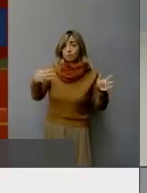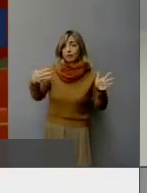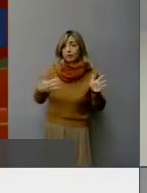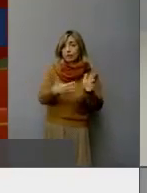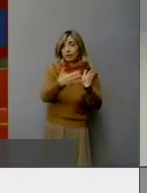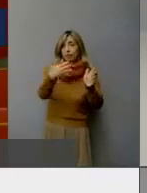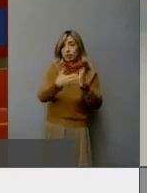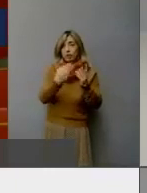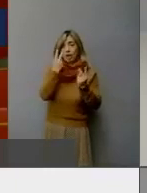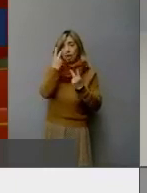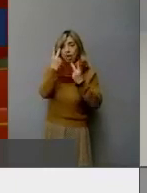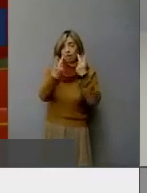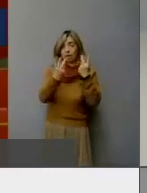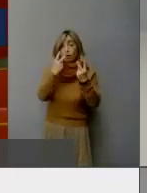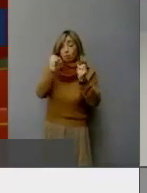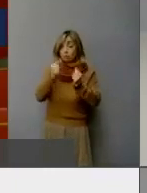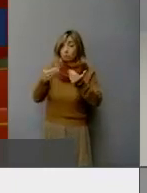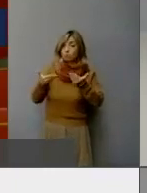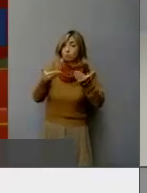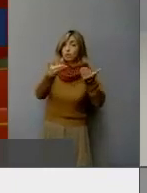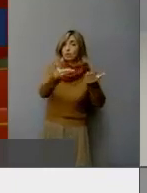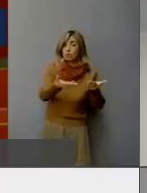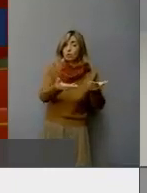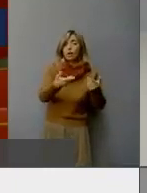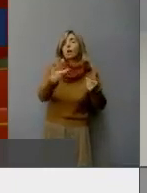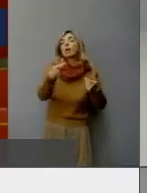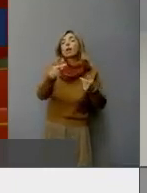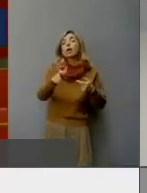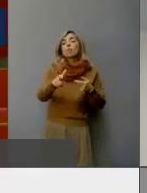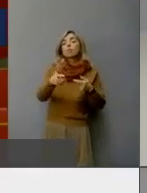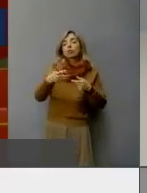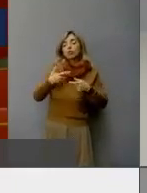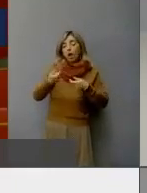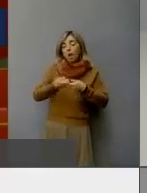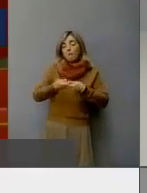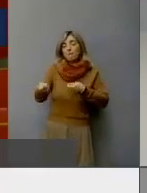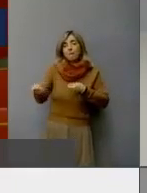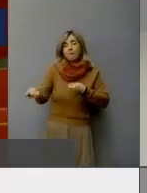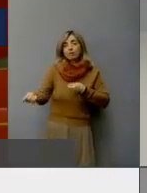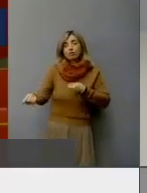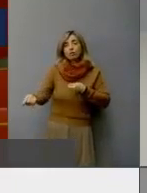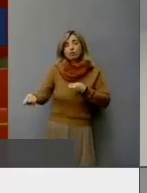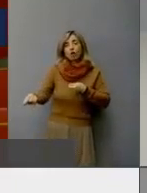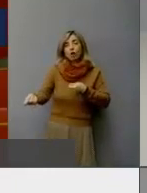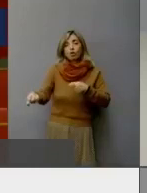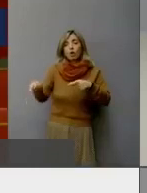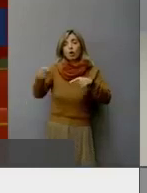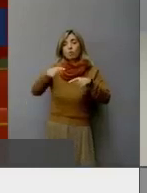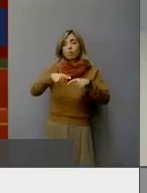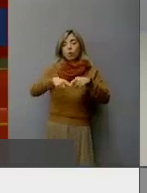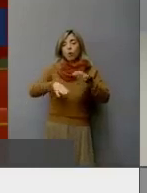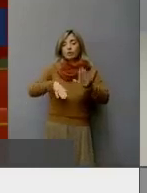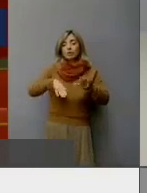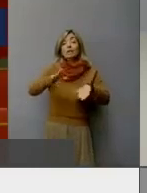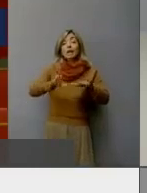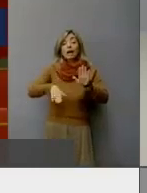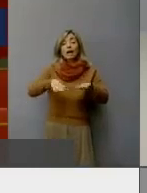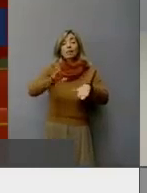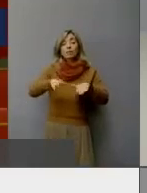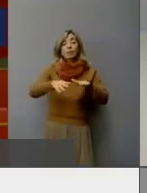attuale perché con il loro bastoncino sento né con con con la suola delle scarpe sentono dove sono